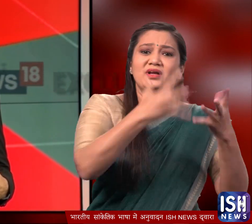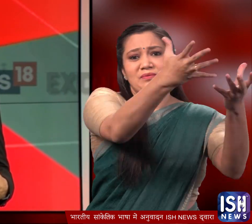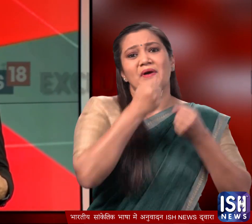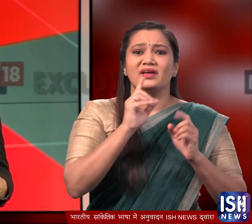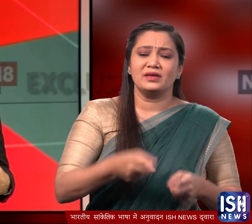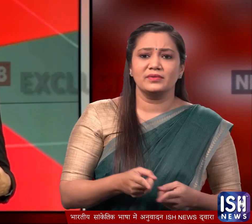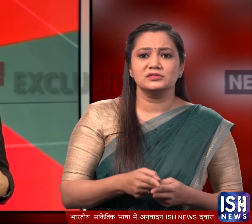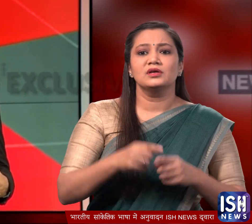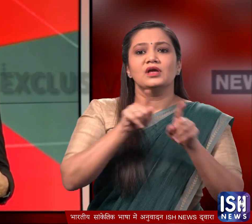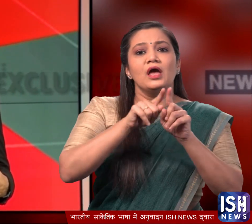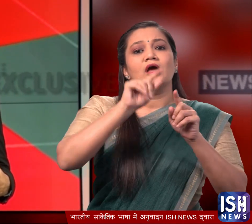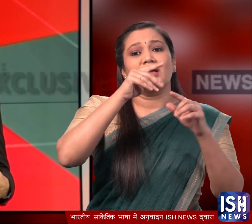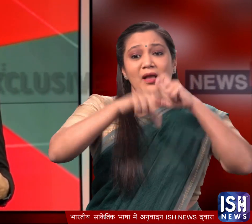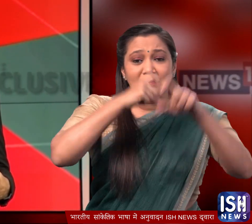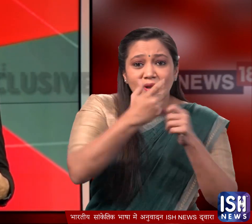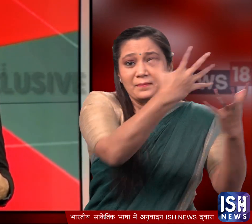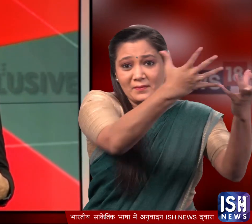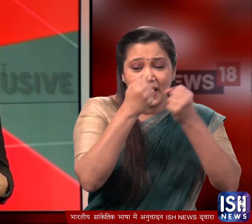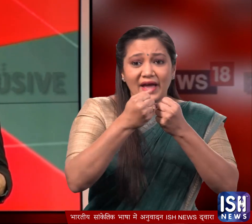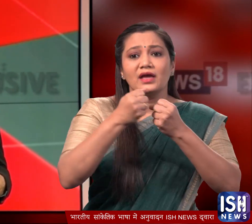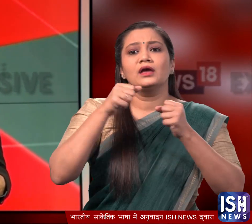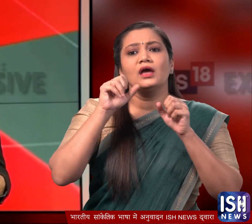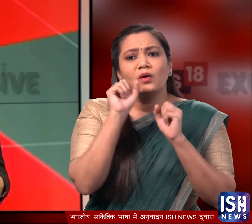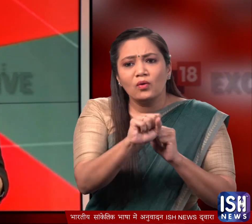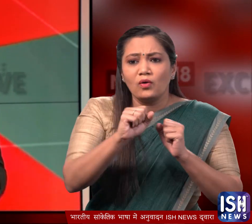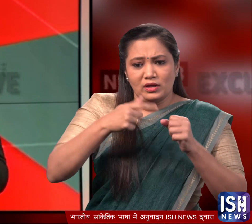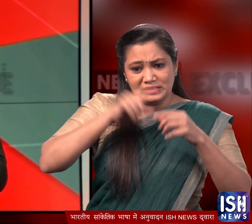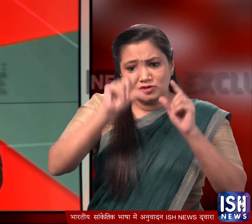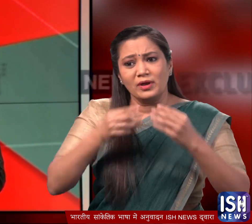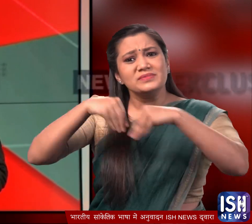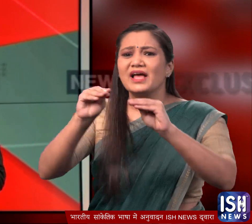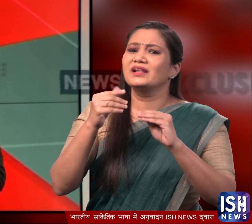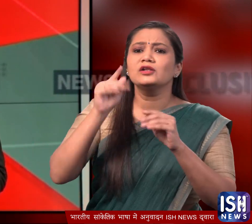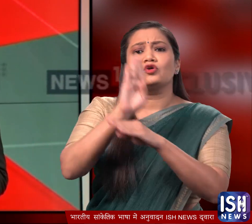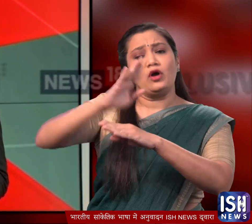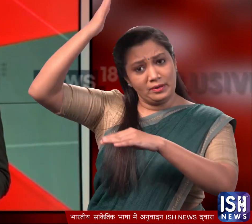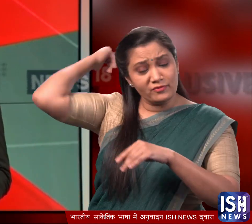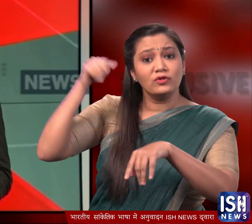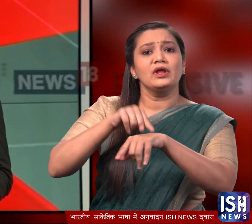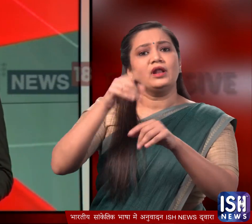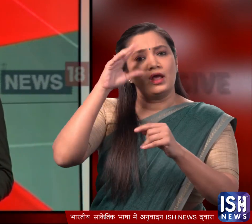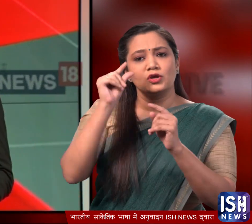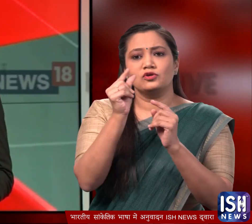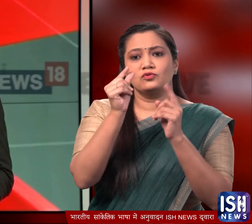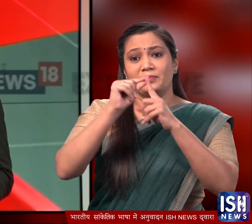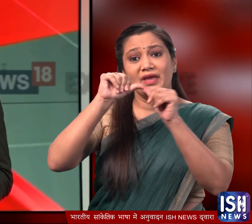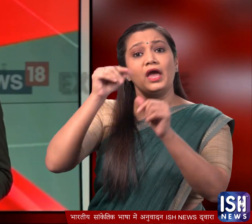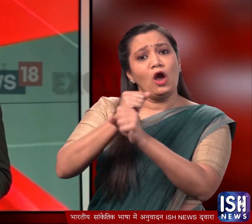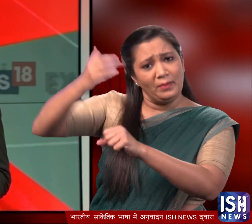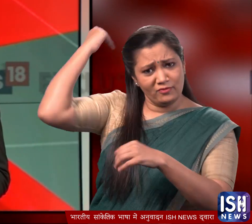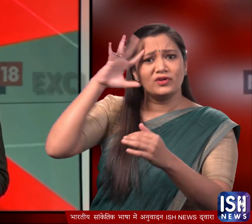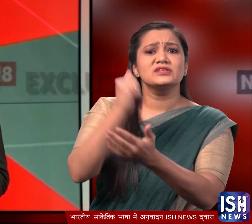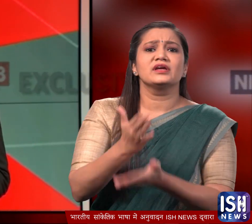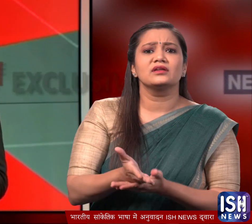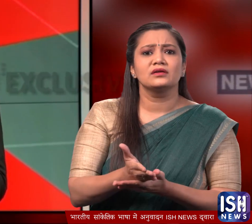से मंगाना ना पड़े। तेल कंपनियां महंगा तेल खरीदकर सस्ते में बेचकर दिवालिया हो जाएंगी, यही दलील कांग्रेस की अगुवाई वाली यूपीए